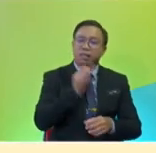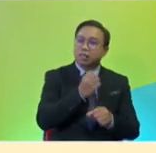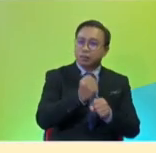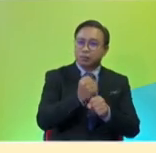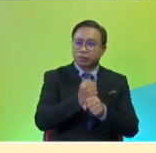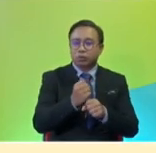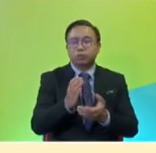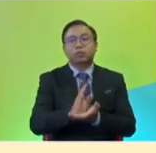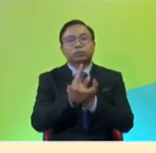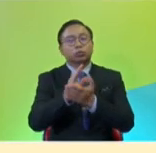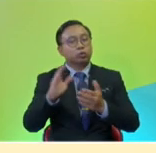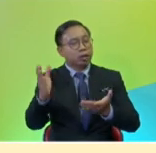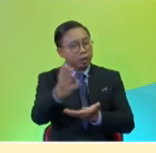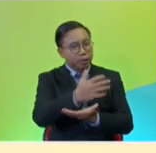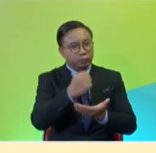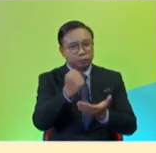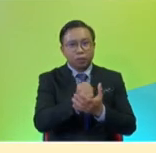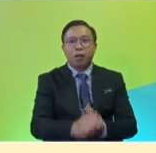Kita bantu semua